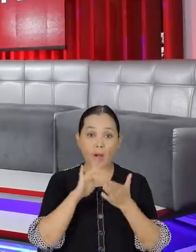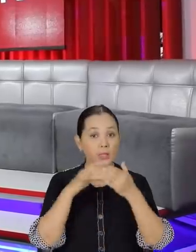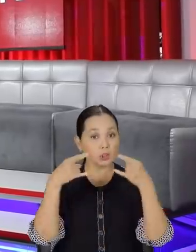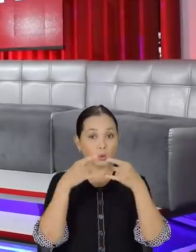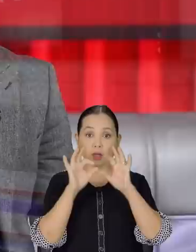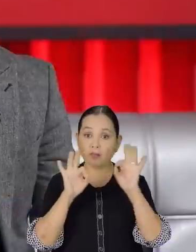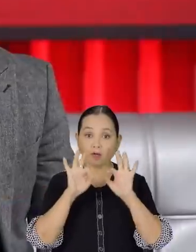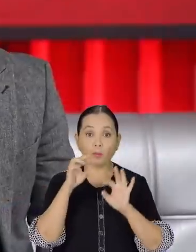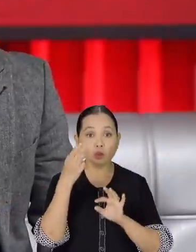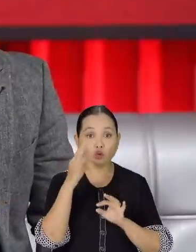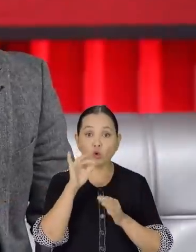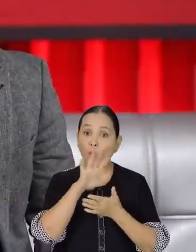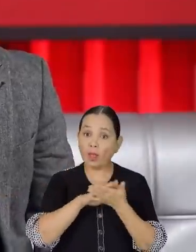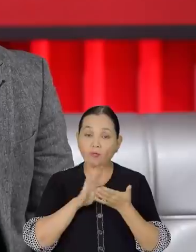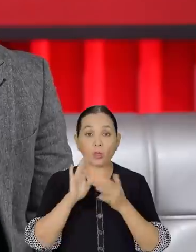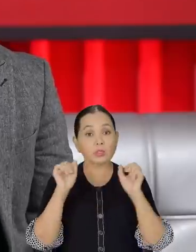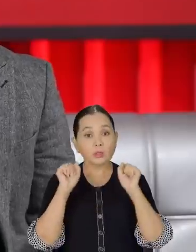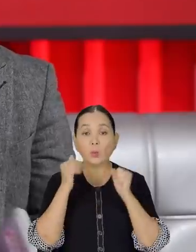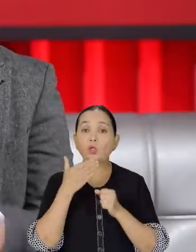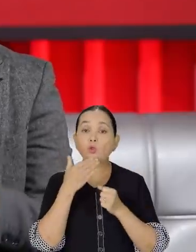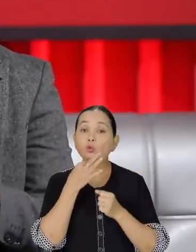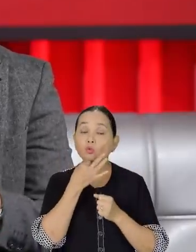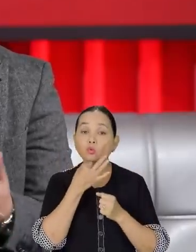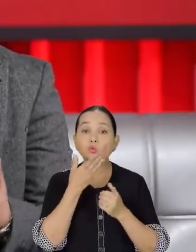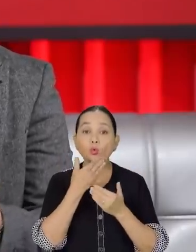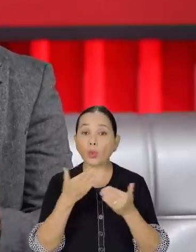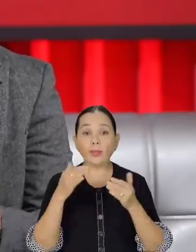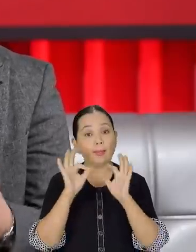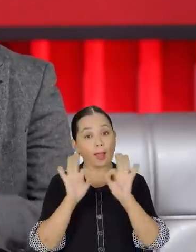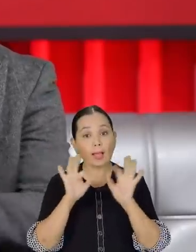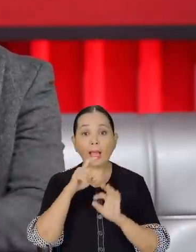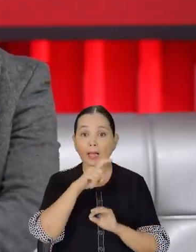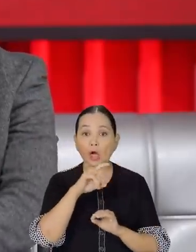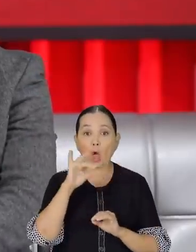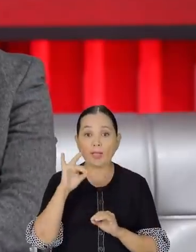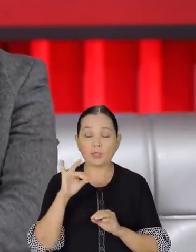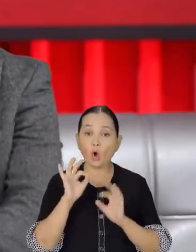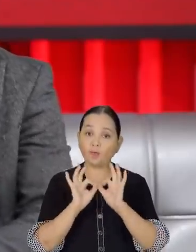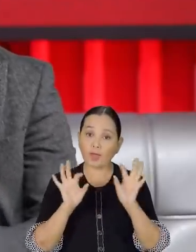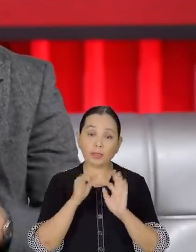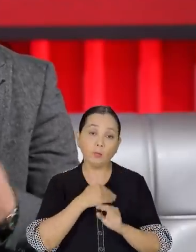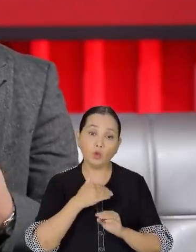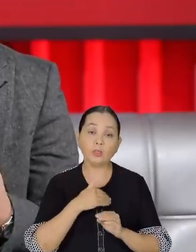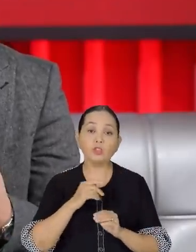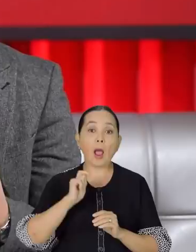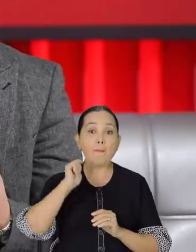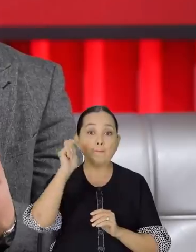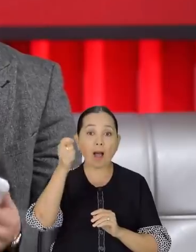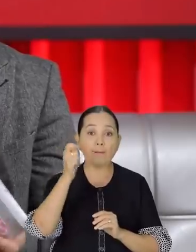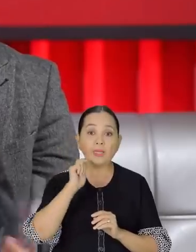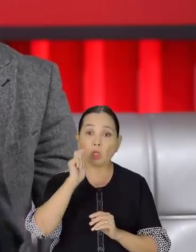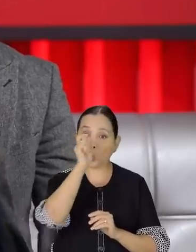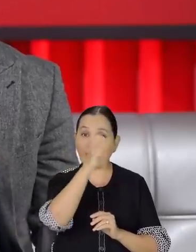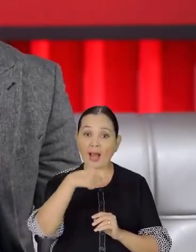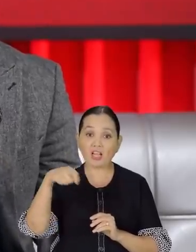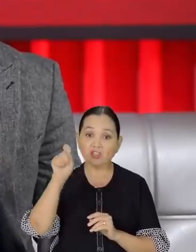studiya informatsion shousi davom etadi. Sportdagi eng so'nggi yangiliklarni bizga hamkasbimiz Hilola Isoqova taqdim etmoqchi. Badminton va